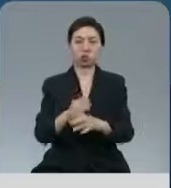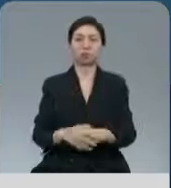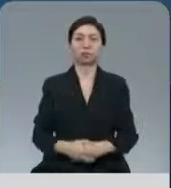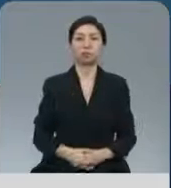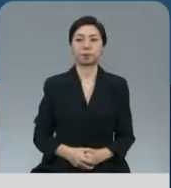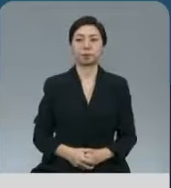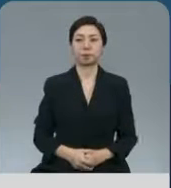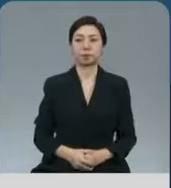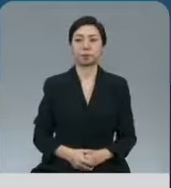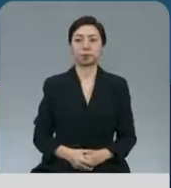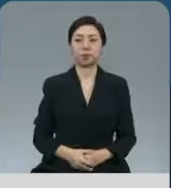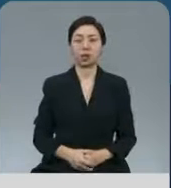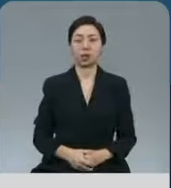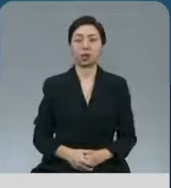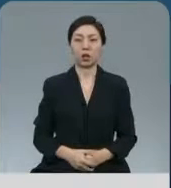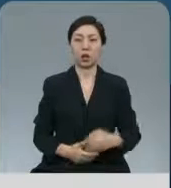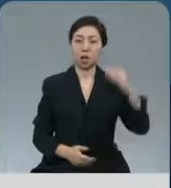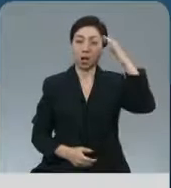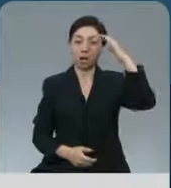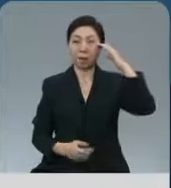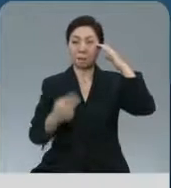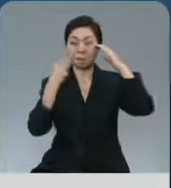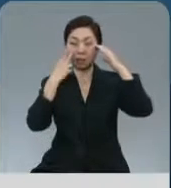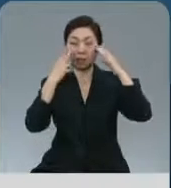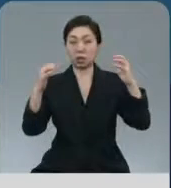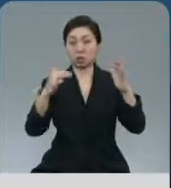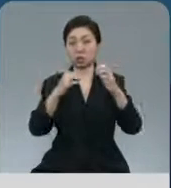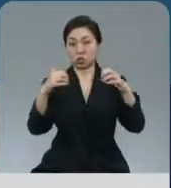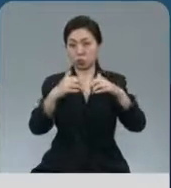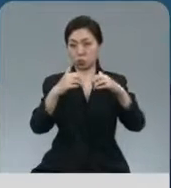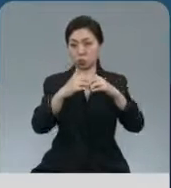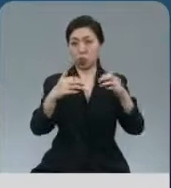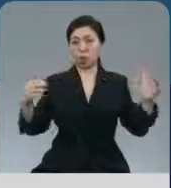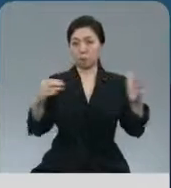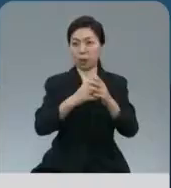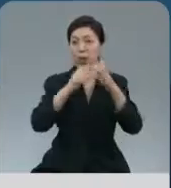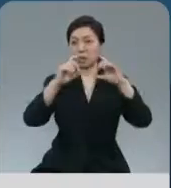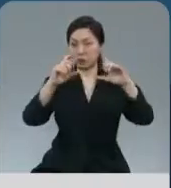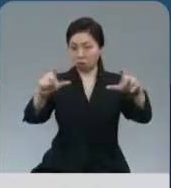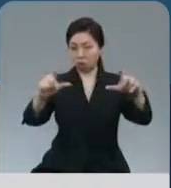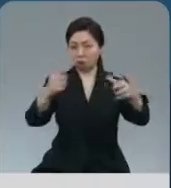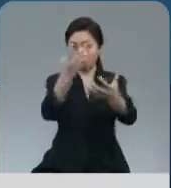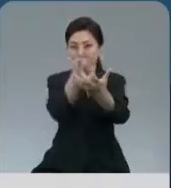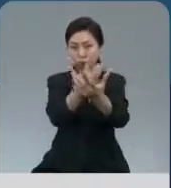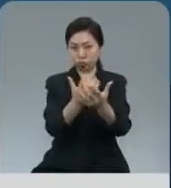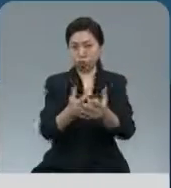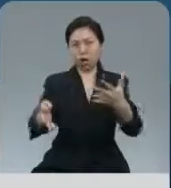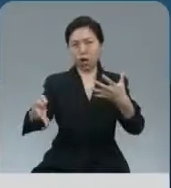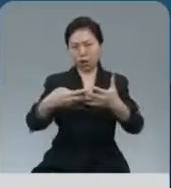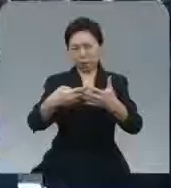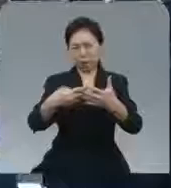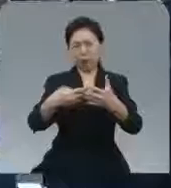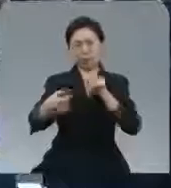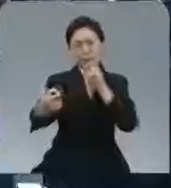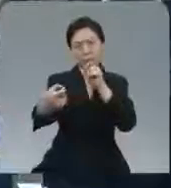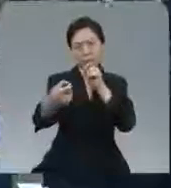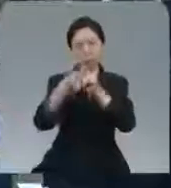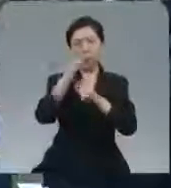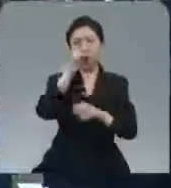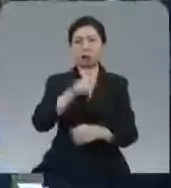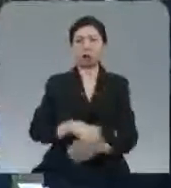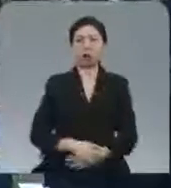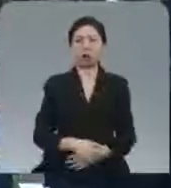Triều Tiên trưởng đoàn đàm phán hạt nhân Mỹ kỳ vọng sẽ tiếp tục hợp tác với người đồng cấp Hàn Quốc để tìm kiếm phương án sáng kiến đa dạng